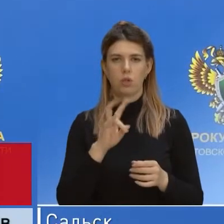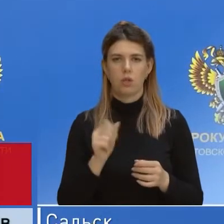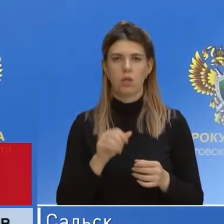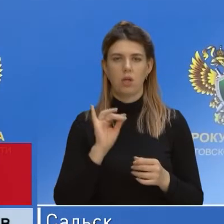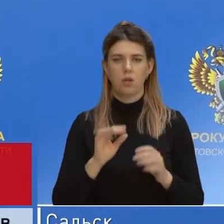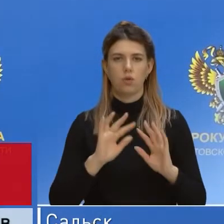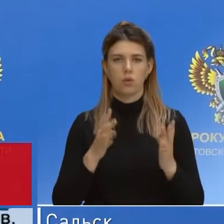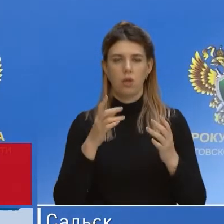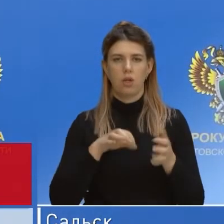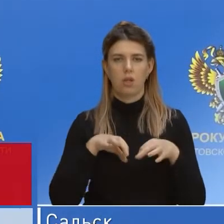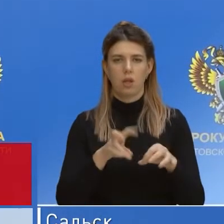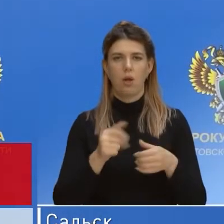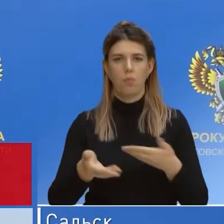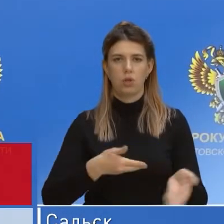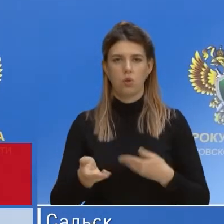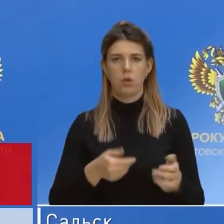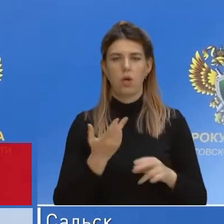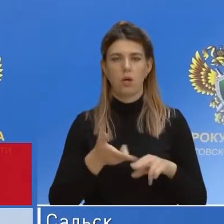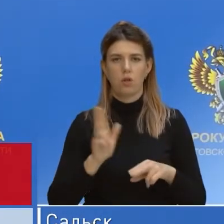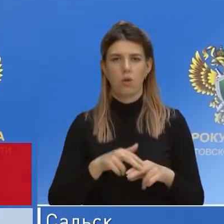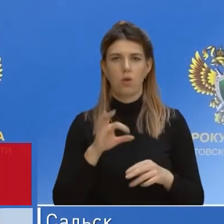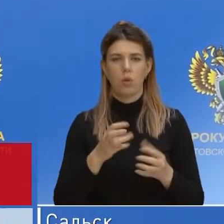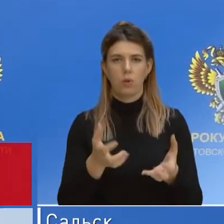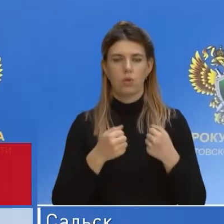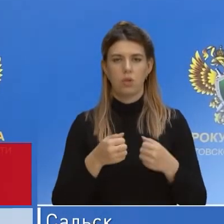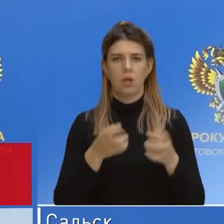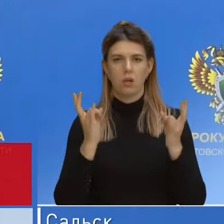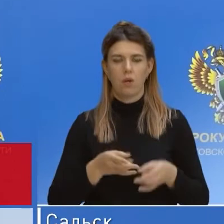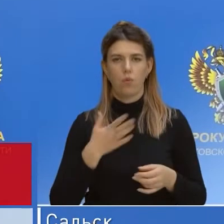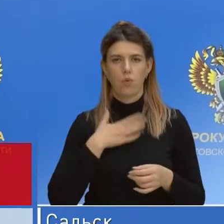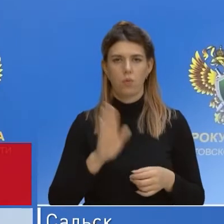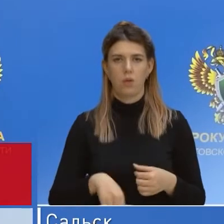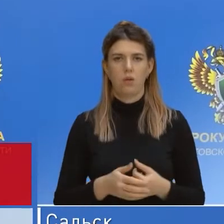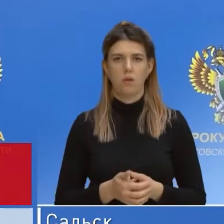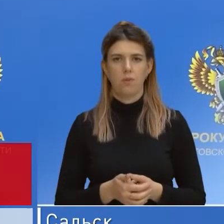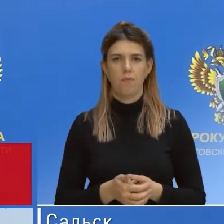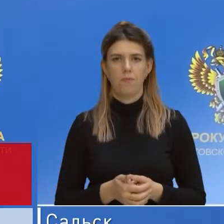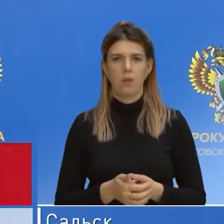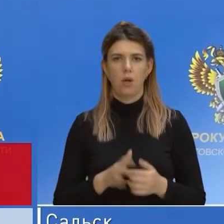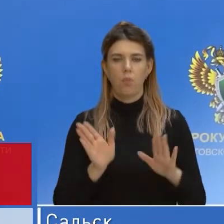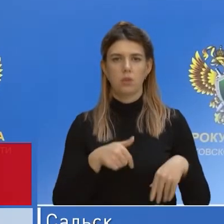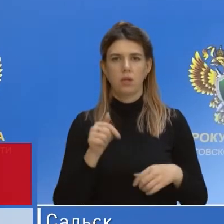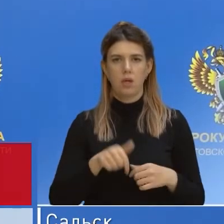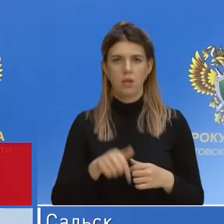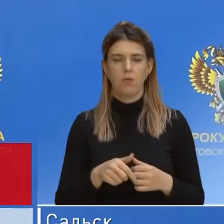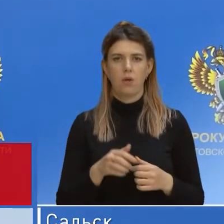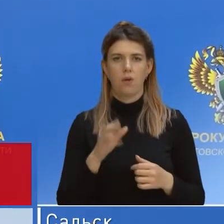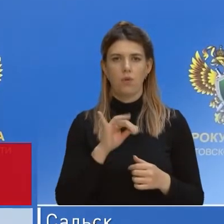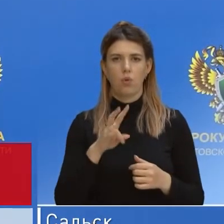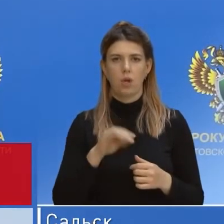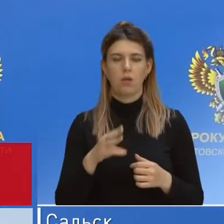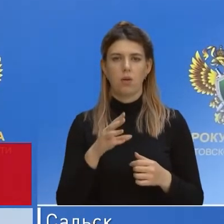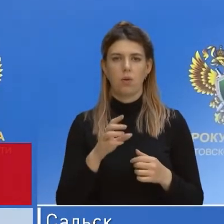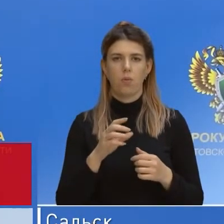совершил наезд на пешехода который от полученных телесных повреждений скончался после этого фигурант